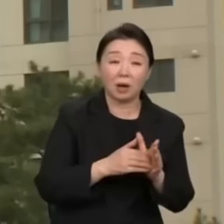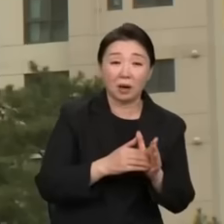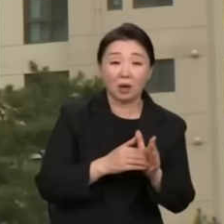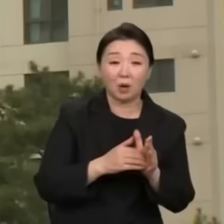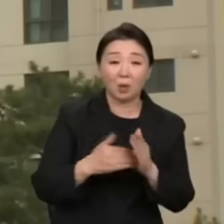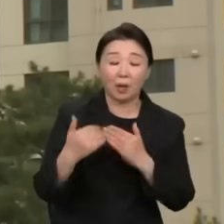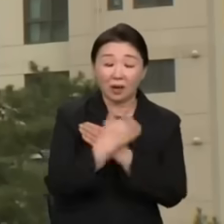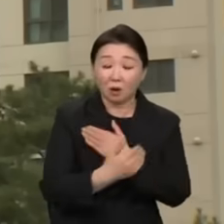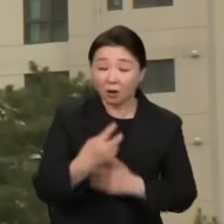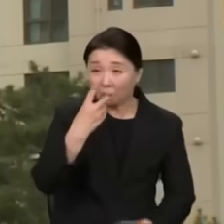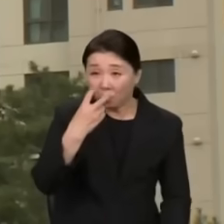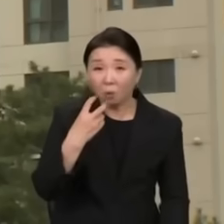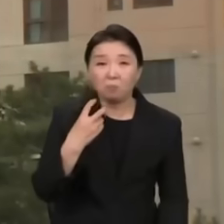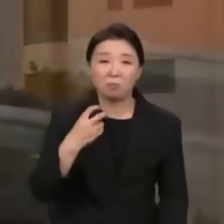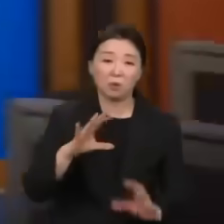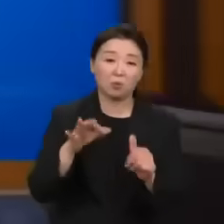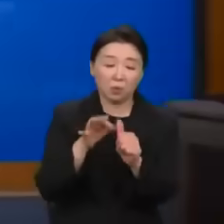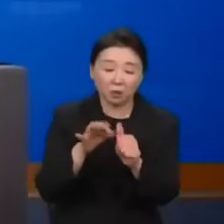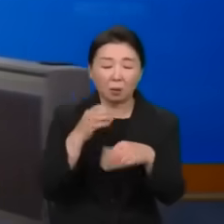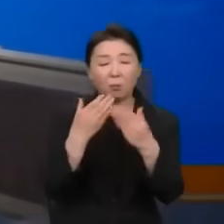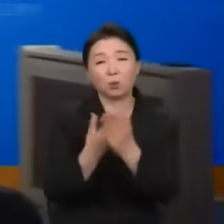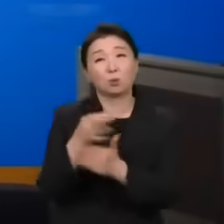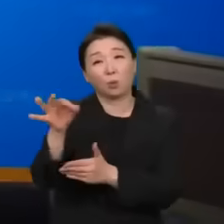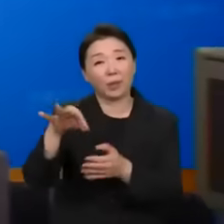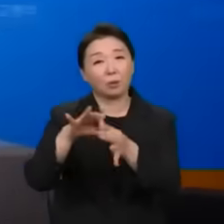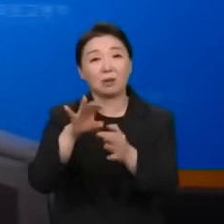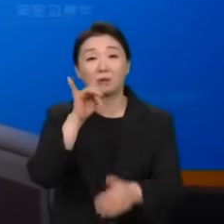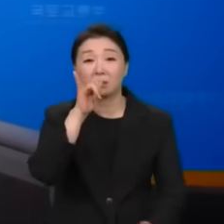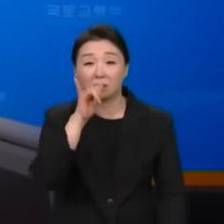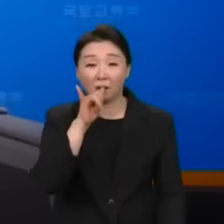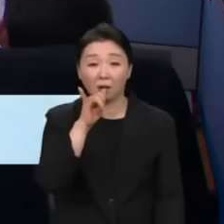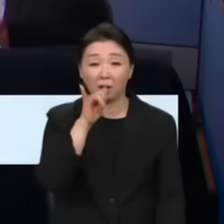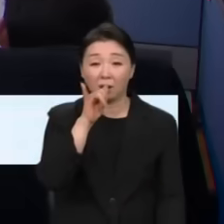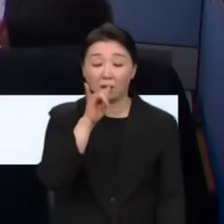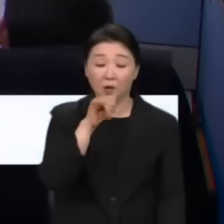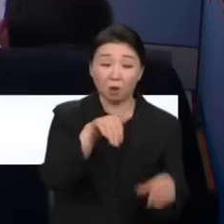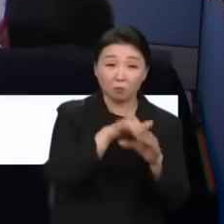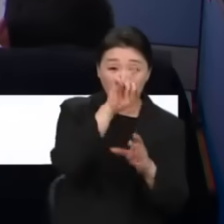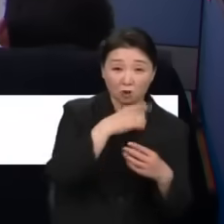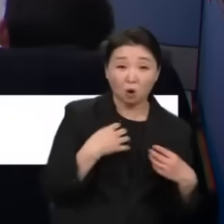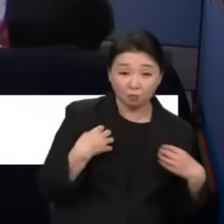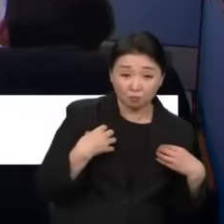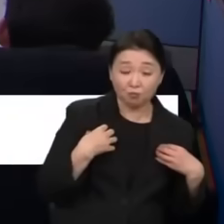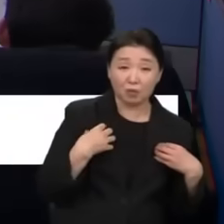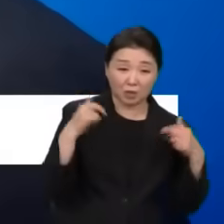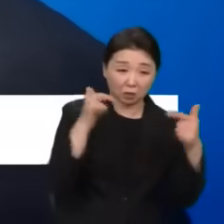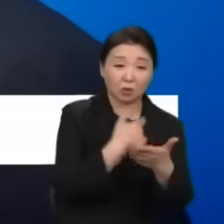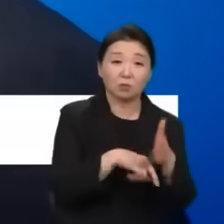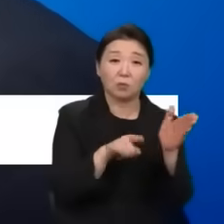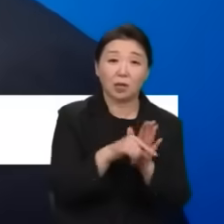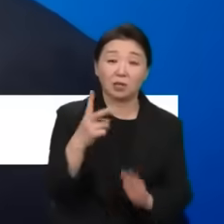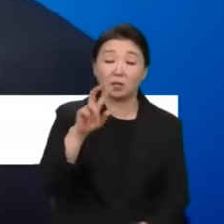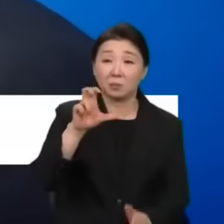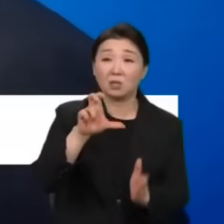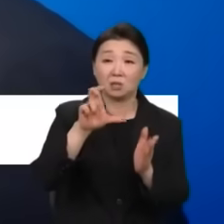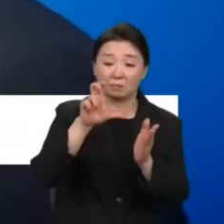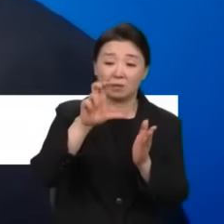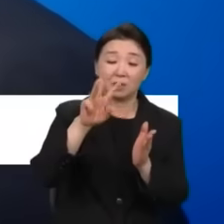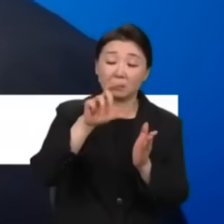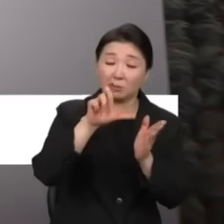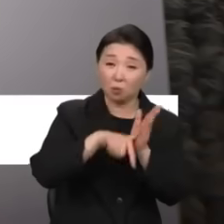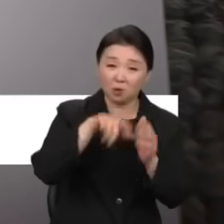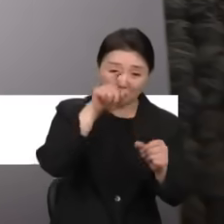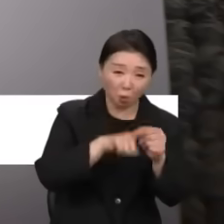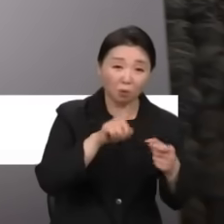각종 행정제도의 기준이 됩니다. 이전 정부가 두 지표 간 격차를 줄이기 위해 2035년을 목표로